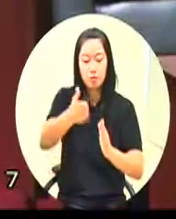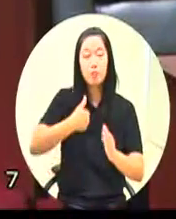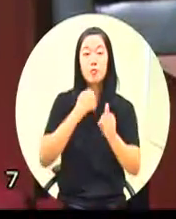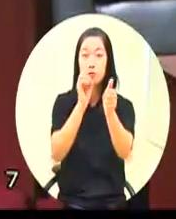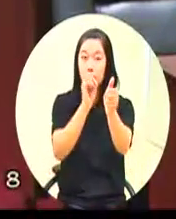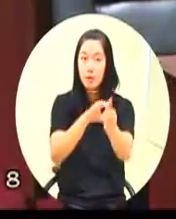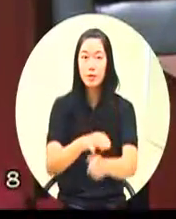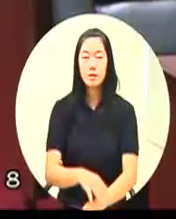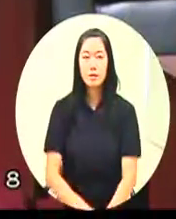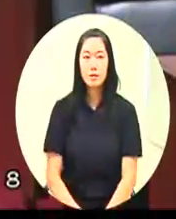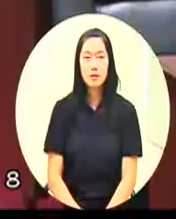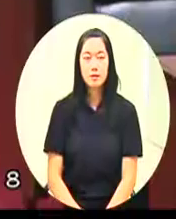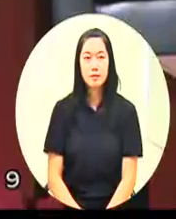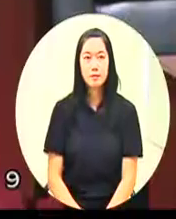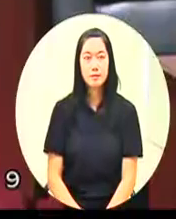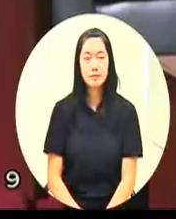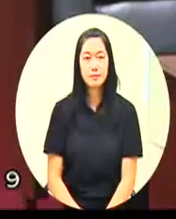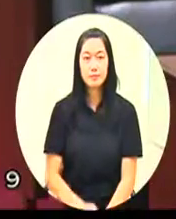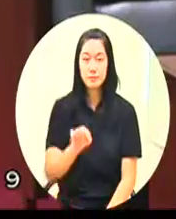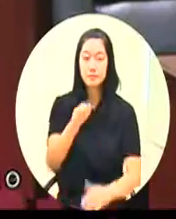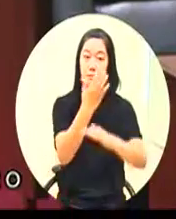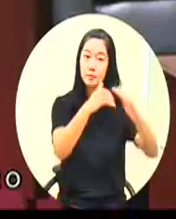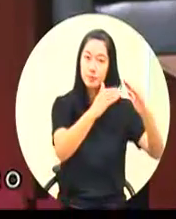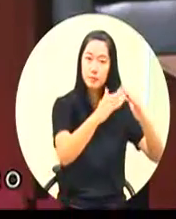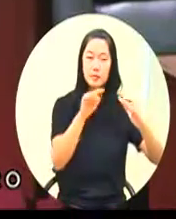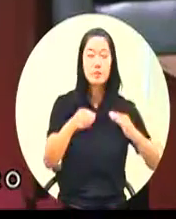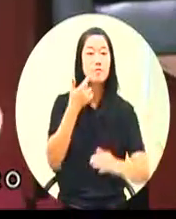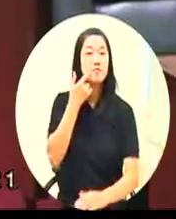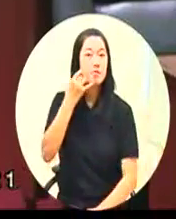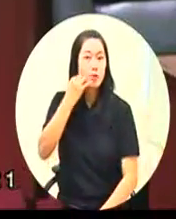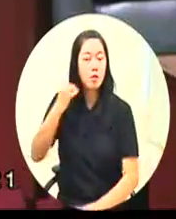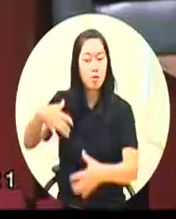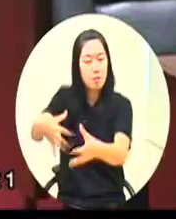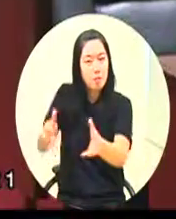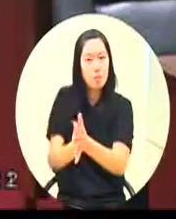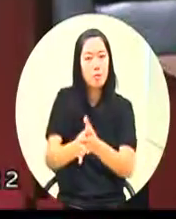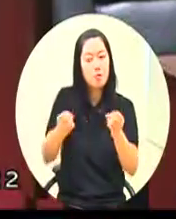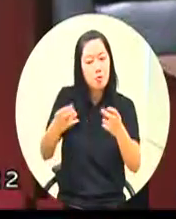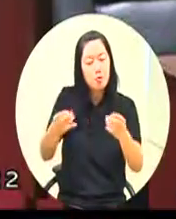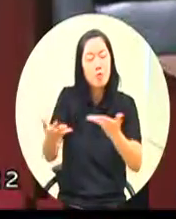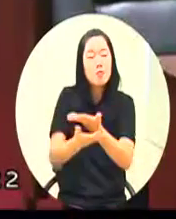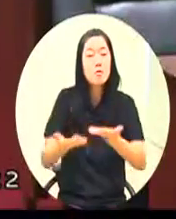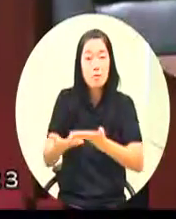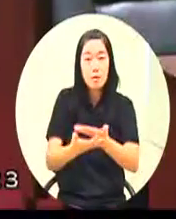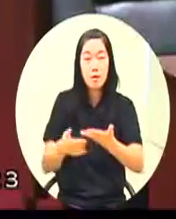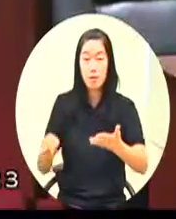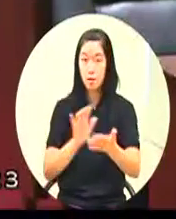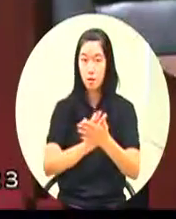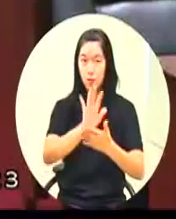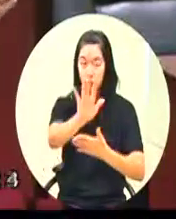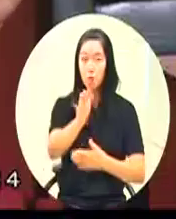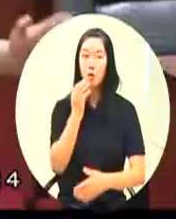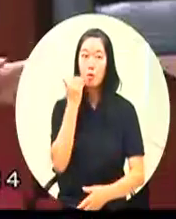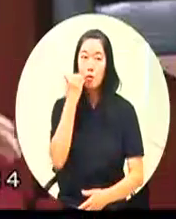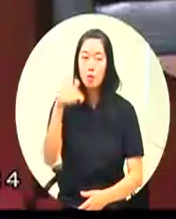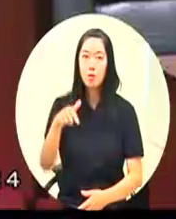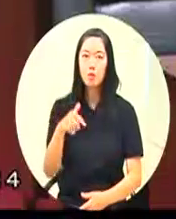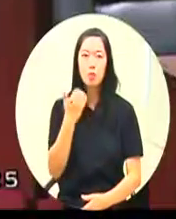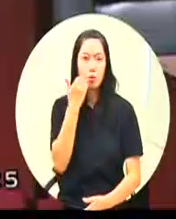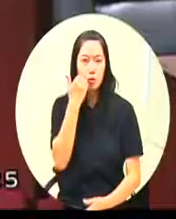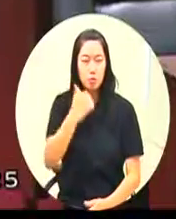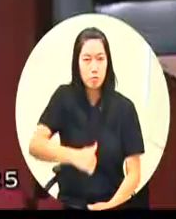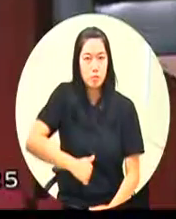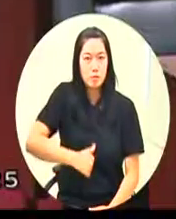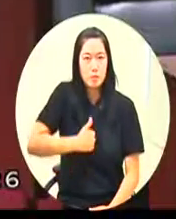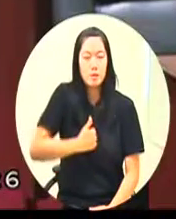本部是不是也跟这些学校、跟这些家长团体也沟通一下说。未来他们可能如果会慢慢走到这一步，那